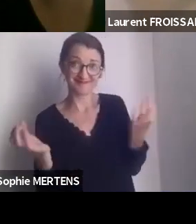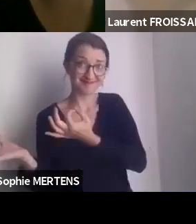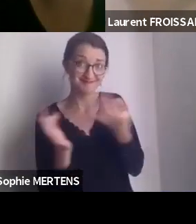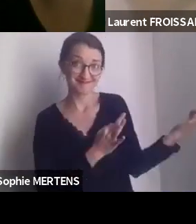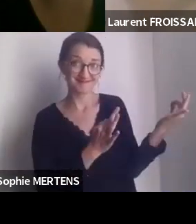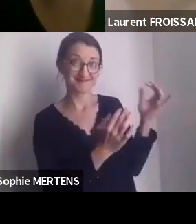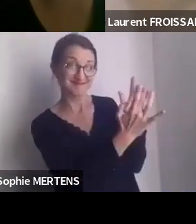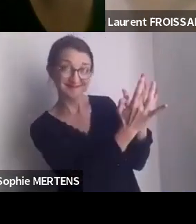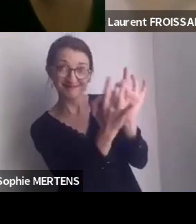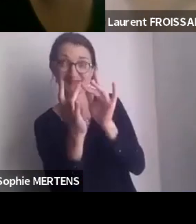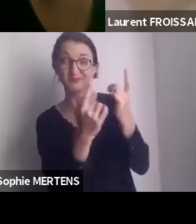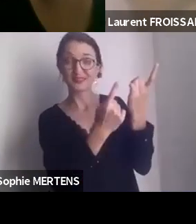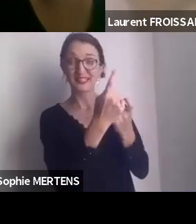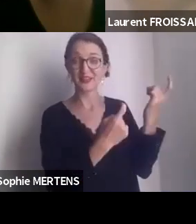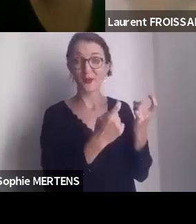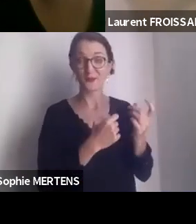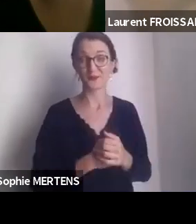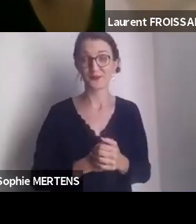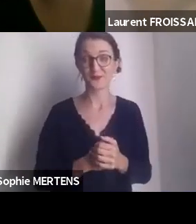pouvoir